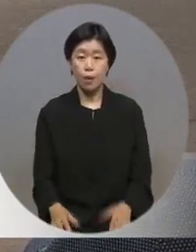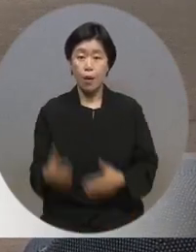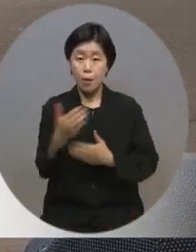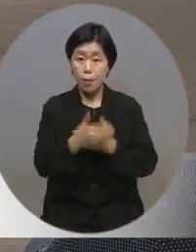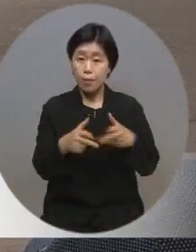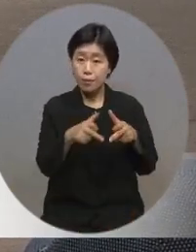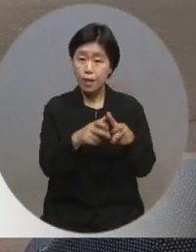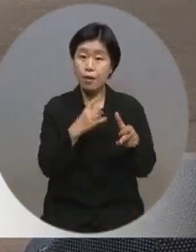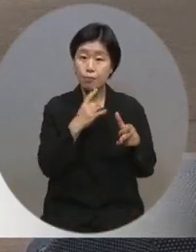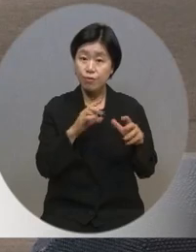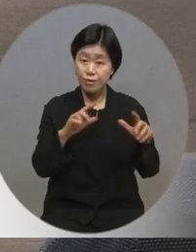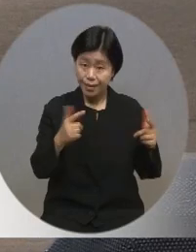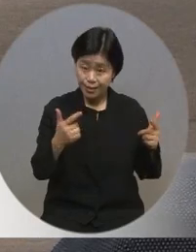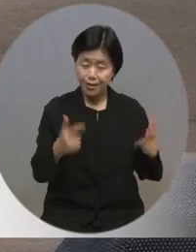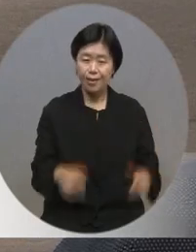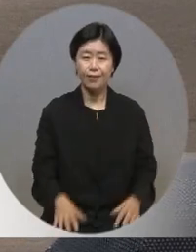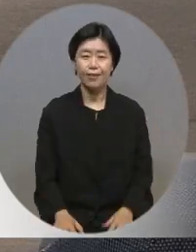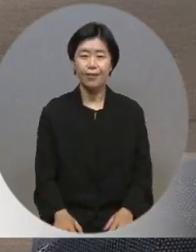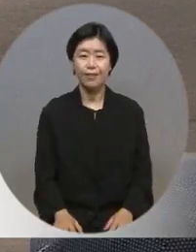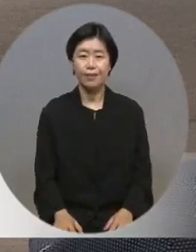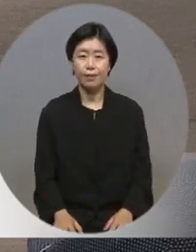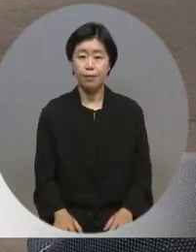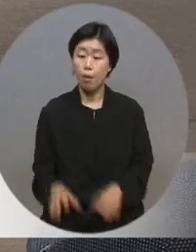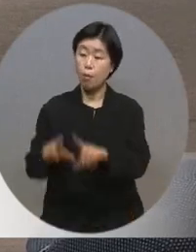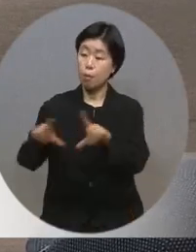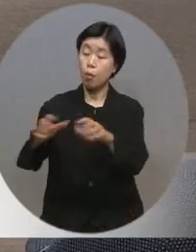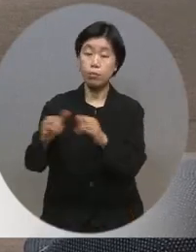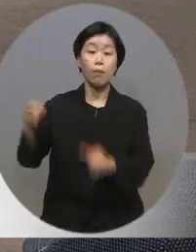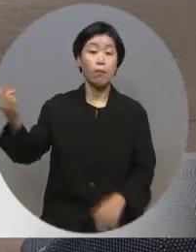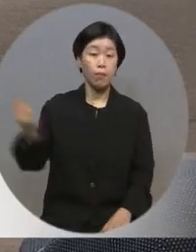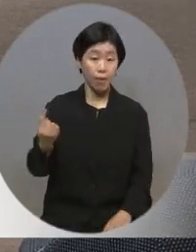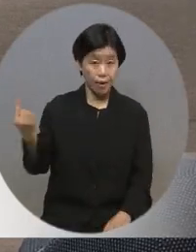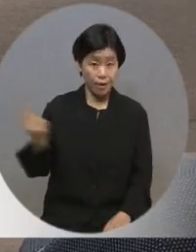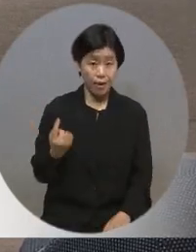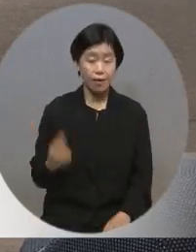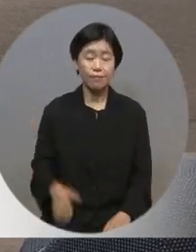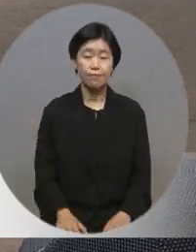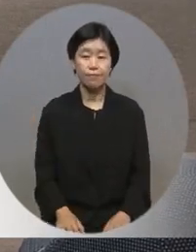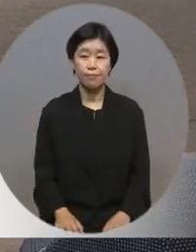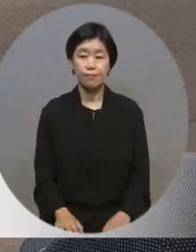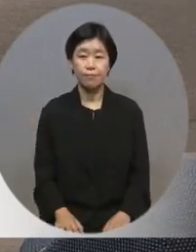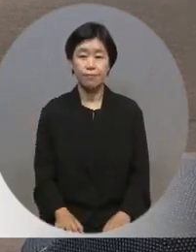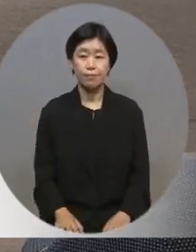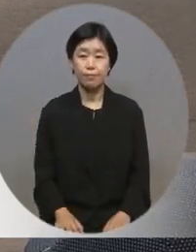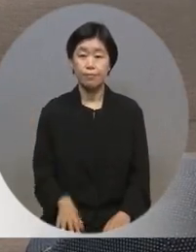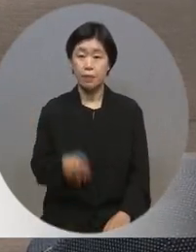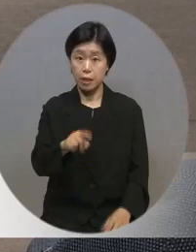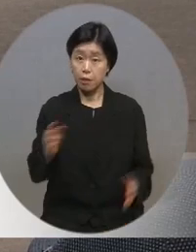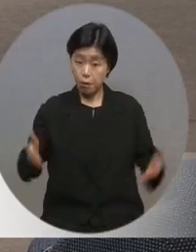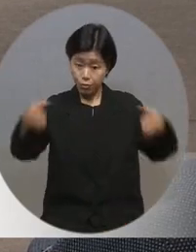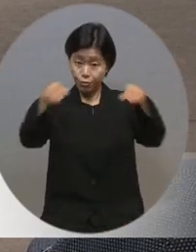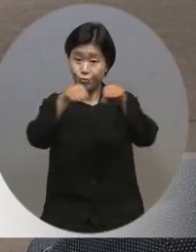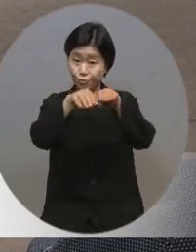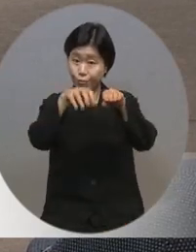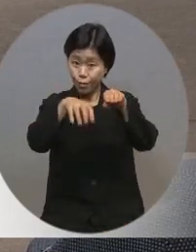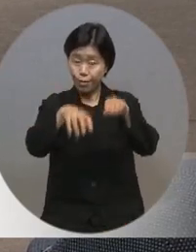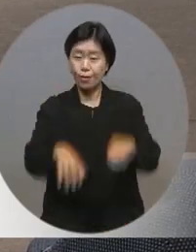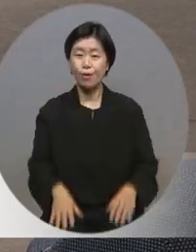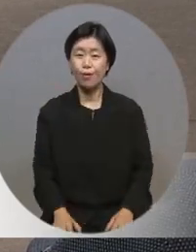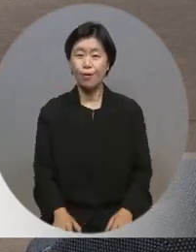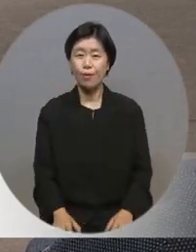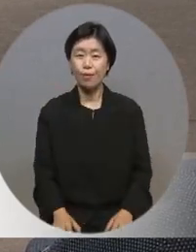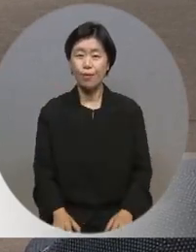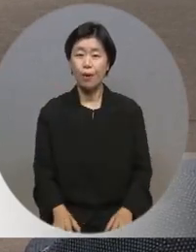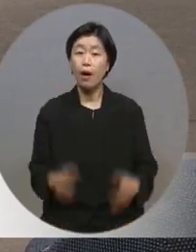지체장애인들이 굉장히 말 그대로 쉼터뿐만 아니라 일반인들도 오시고 또 이 같은 건물, 같은